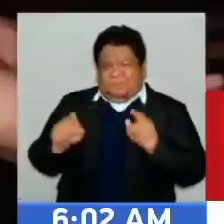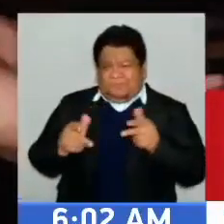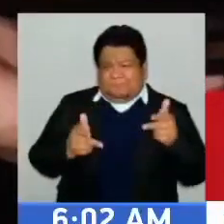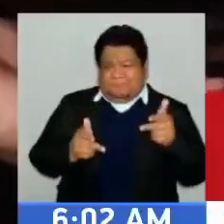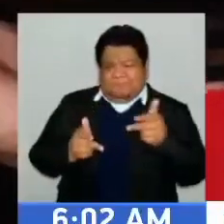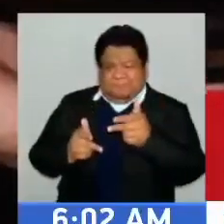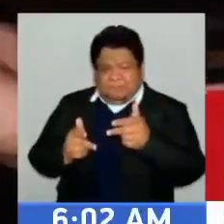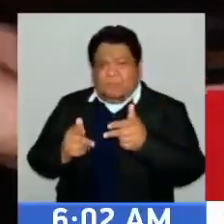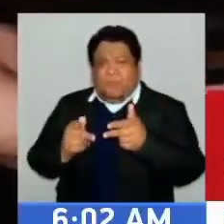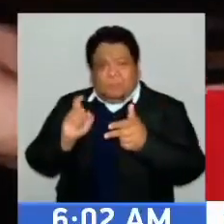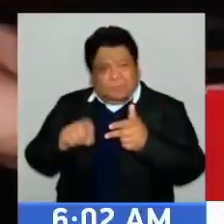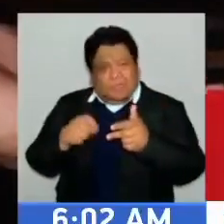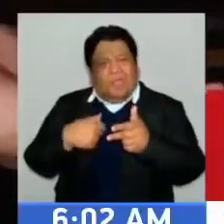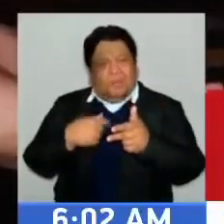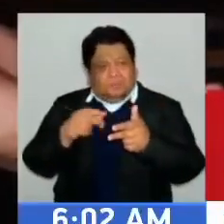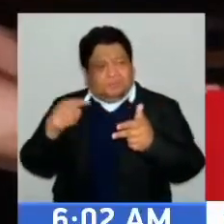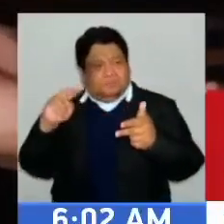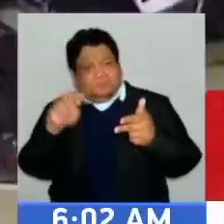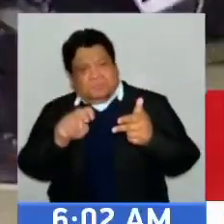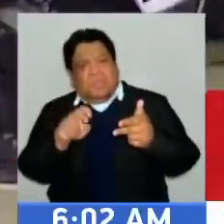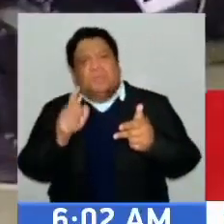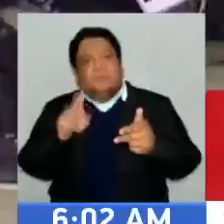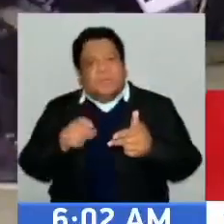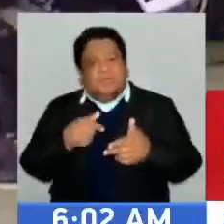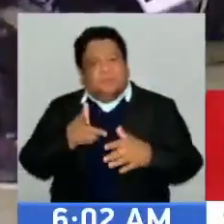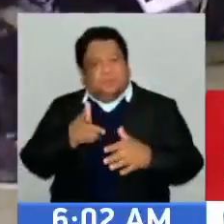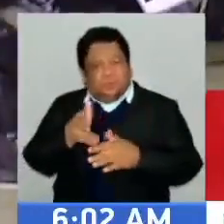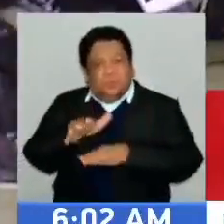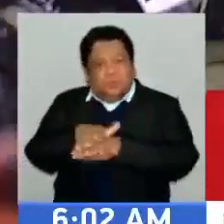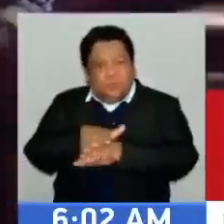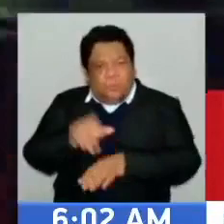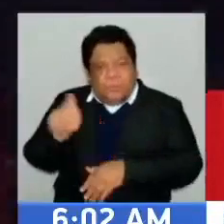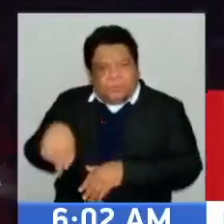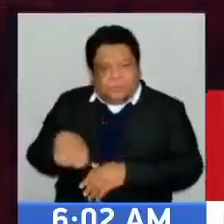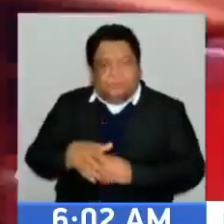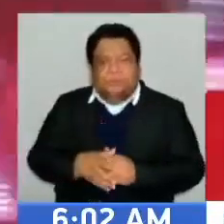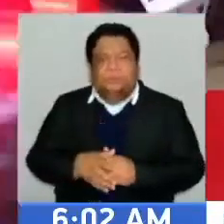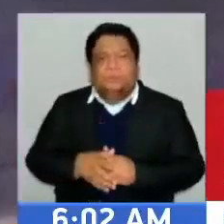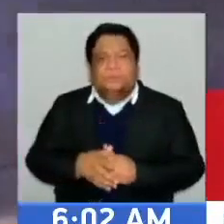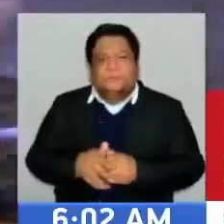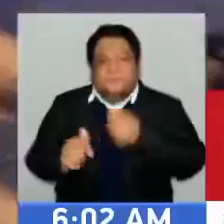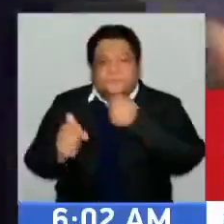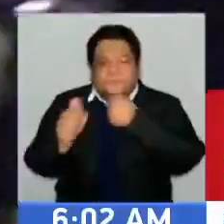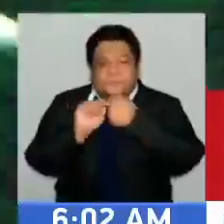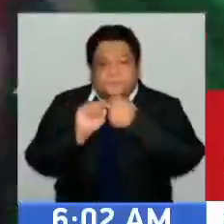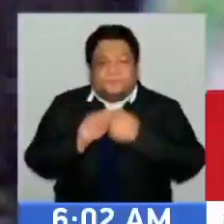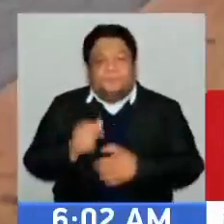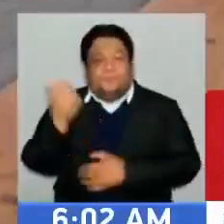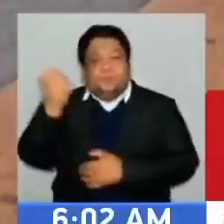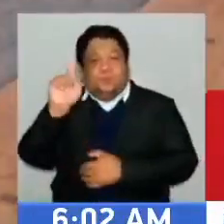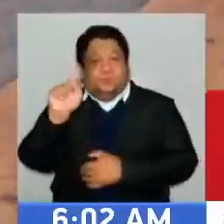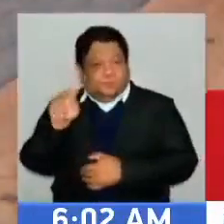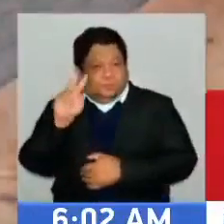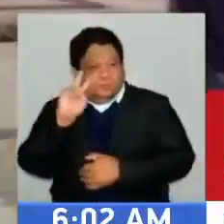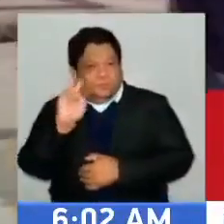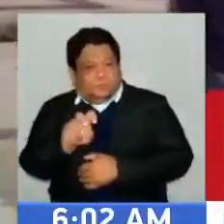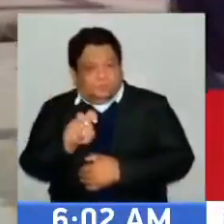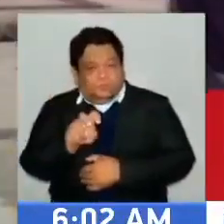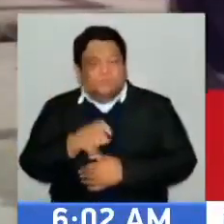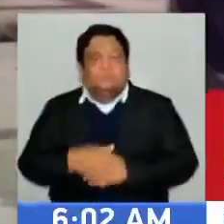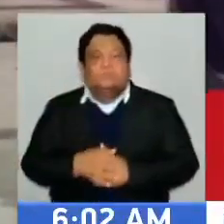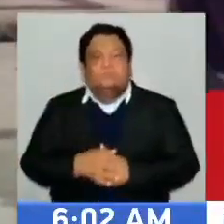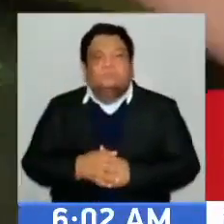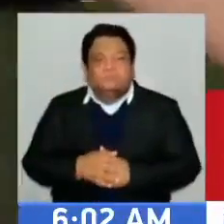nakita niya na dapat siya yung mag-slow down sa side niya. Pero ayon sa isang saksi, mabilis po yung nagaling sa may bandang